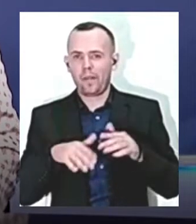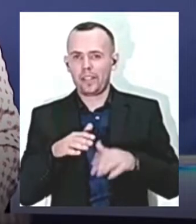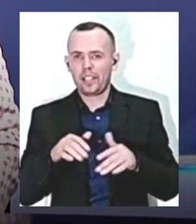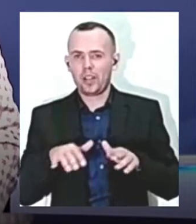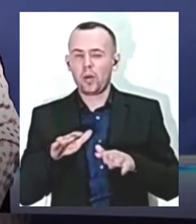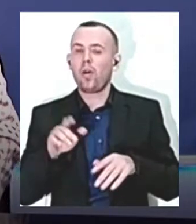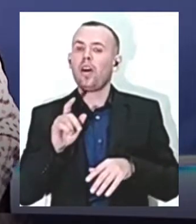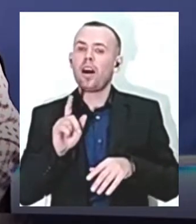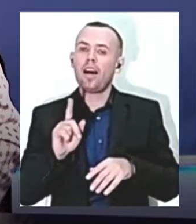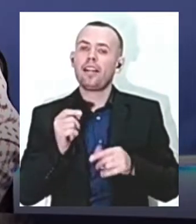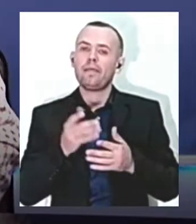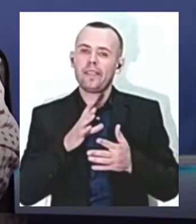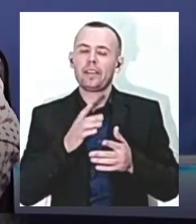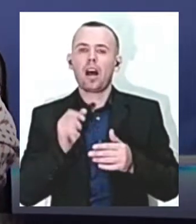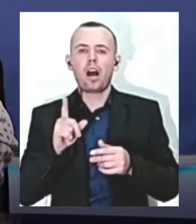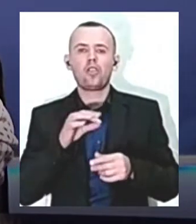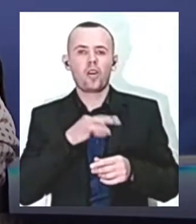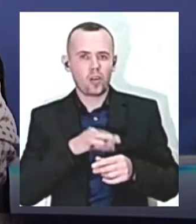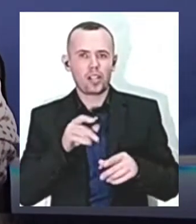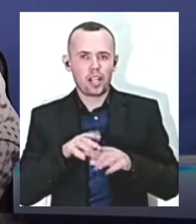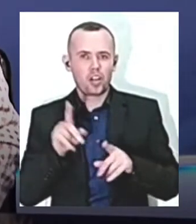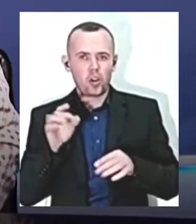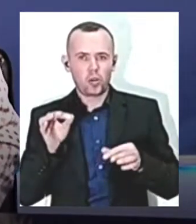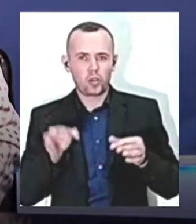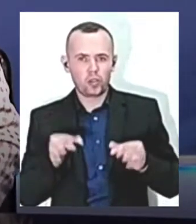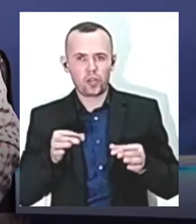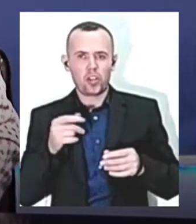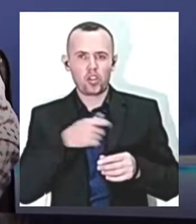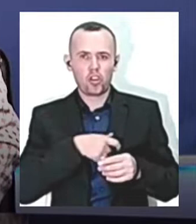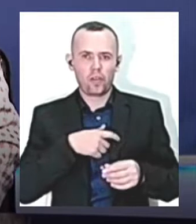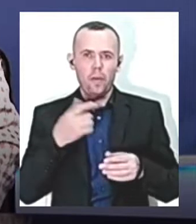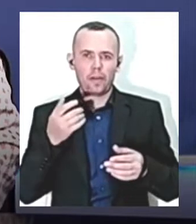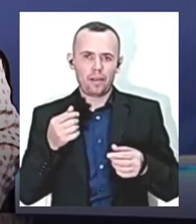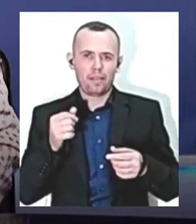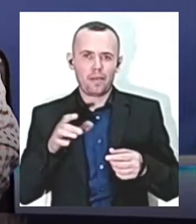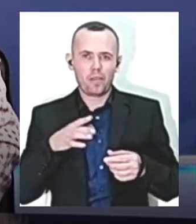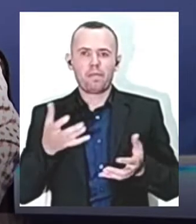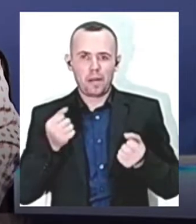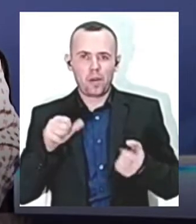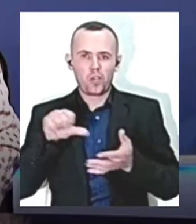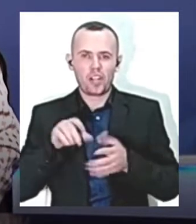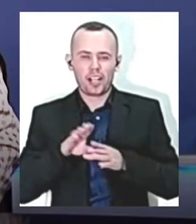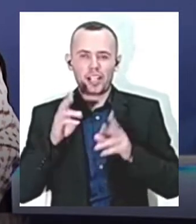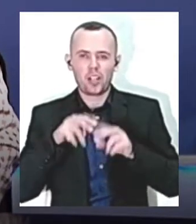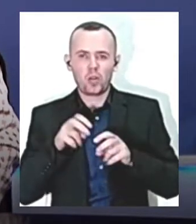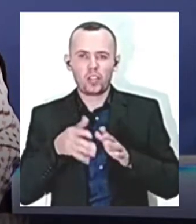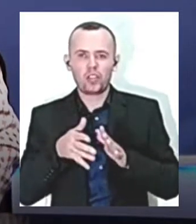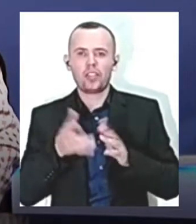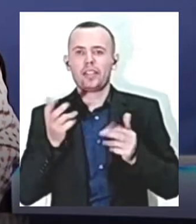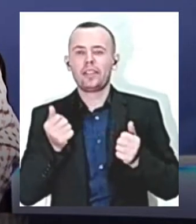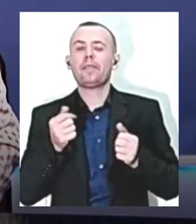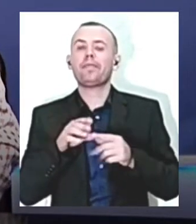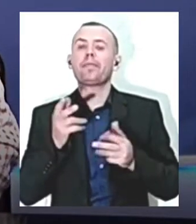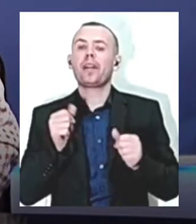певна користь тому, так, що судді, чиновники, можливо, навіть приймають участь у таких дослідженнях. Так, ну, по-перше, це є можливість